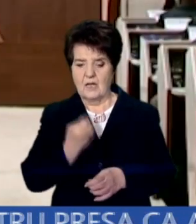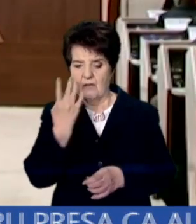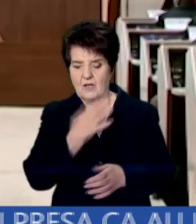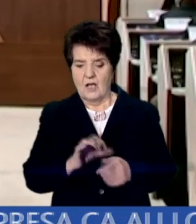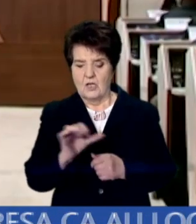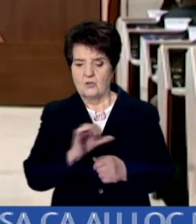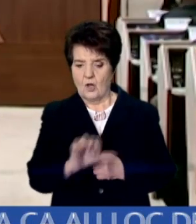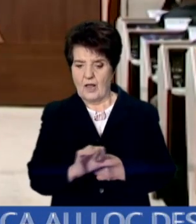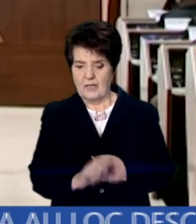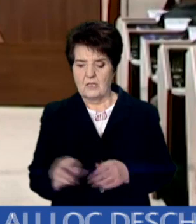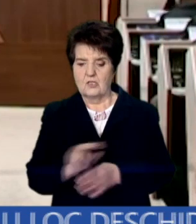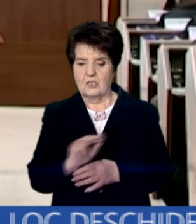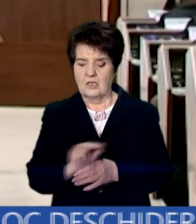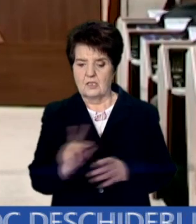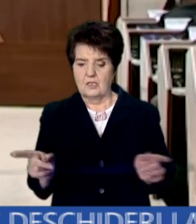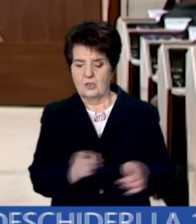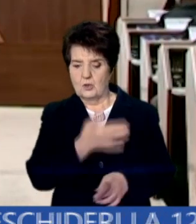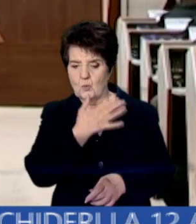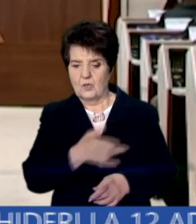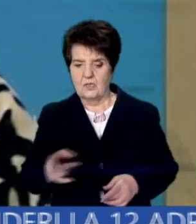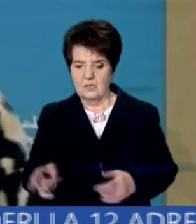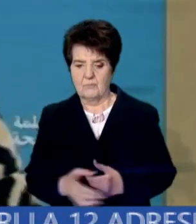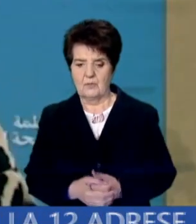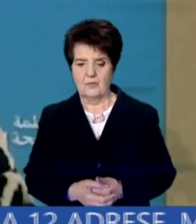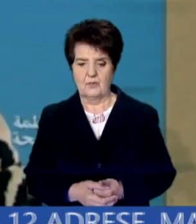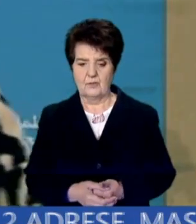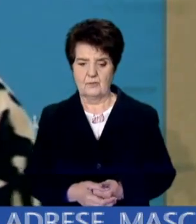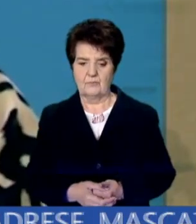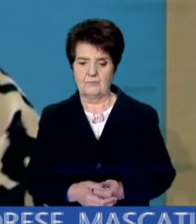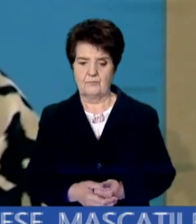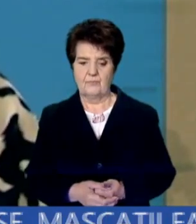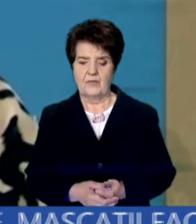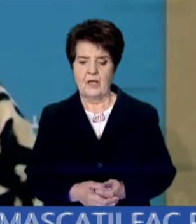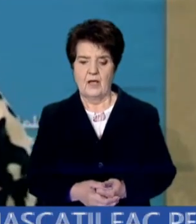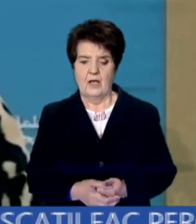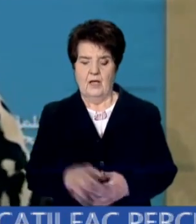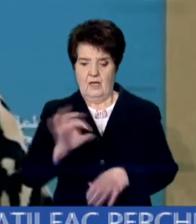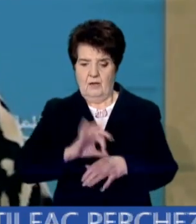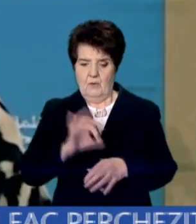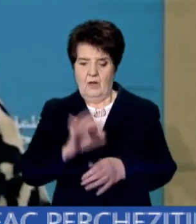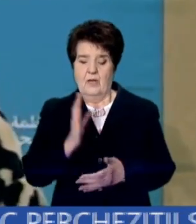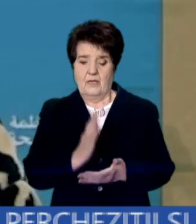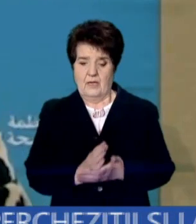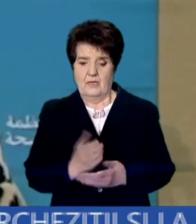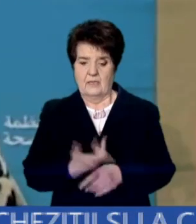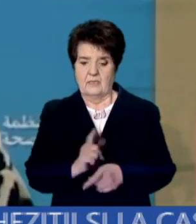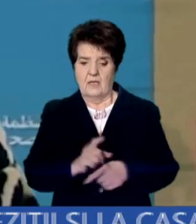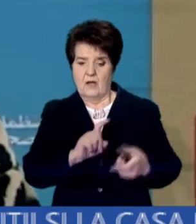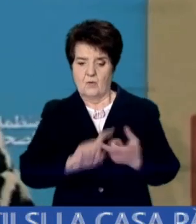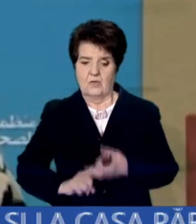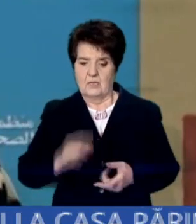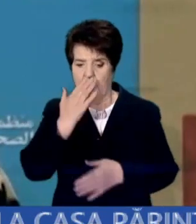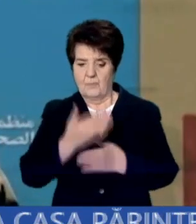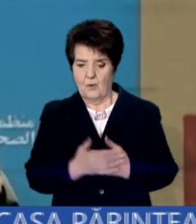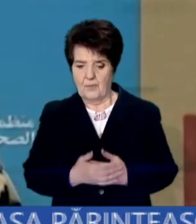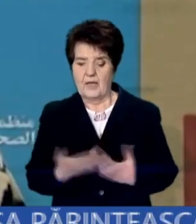izolate și tratate în cel mai scurt timp, fără a căpăta răspândire. Variola maimuței este într-adevăr o boală a contactului apropiat